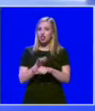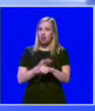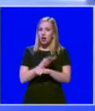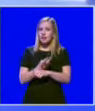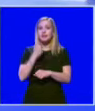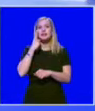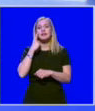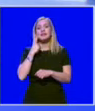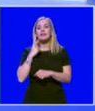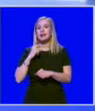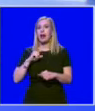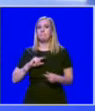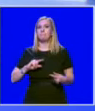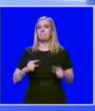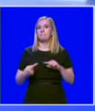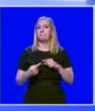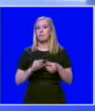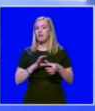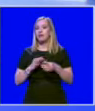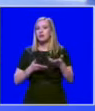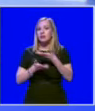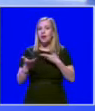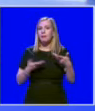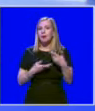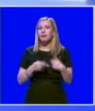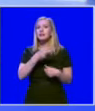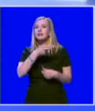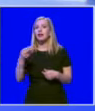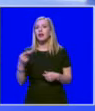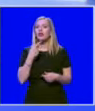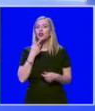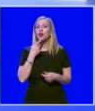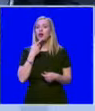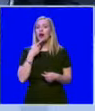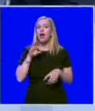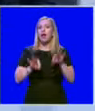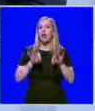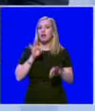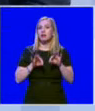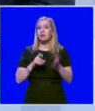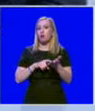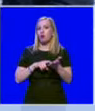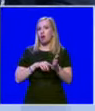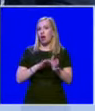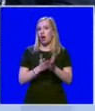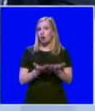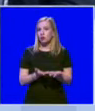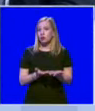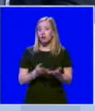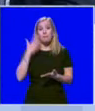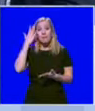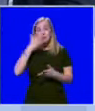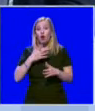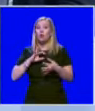часа срамна истерия във връзка с дебата относно заглавието на изборния кодекс. Представяте ли си колко сложен въпрос? А